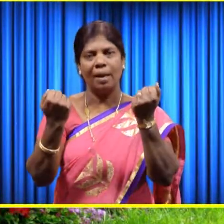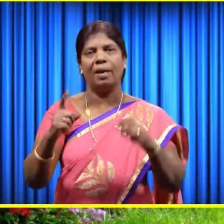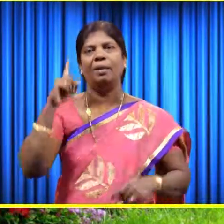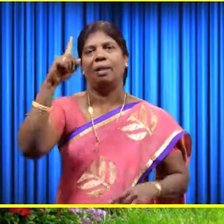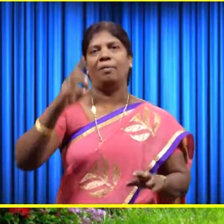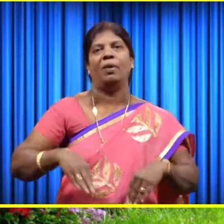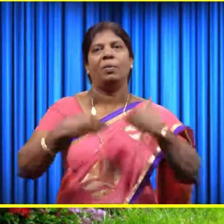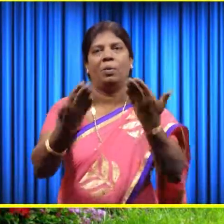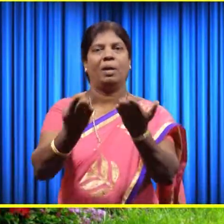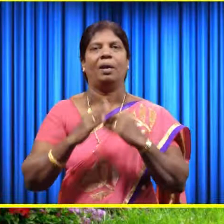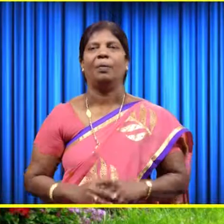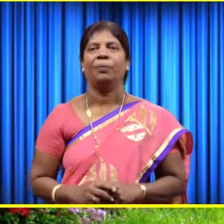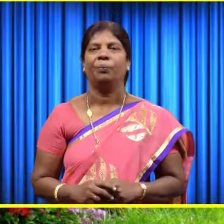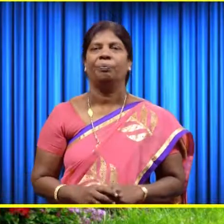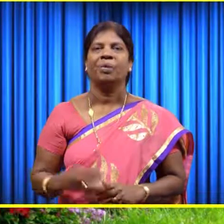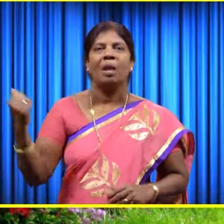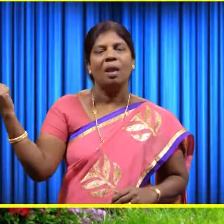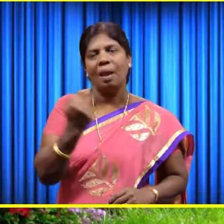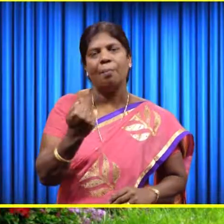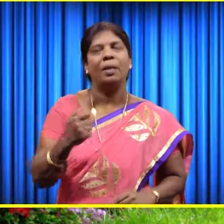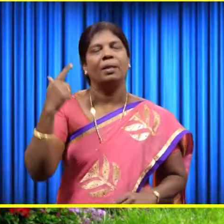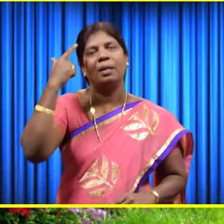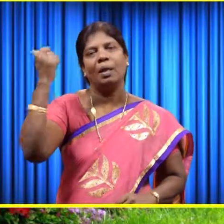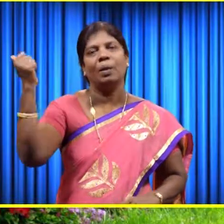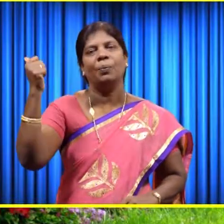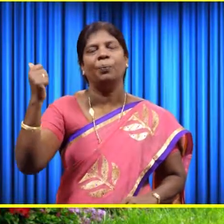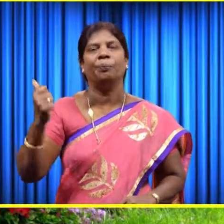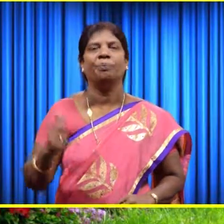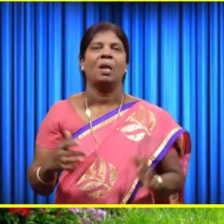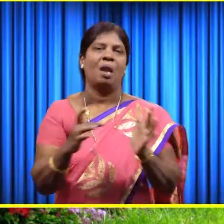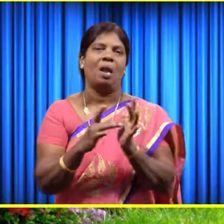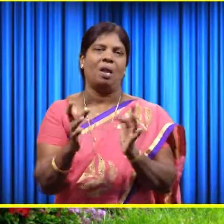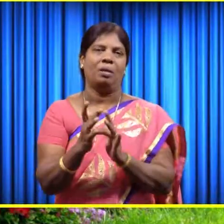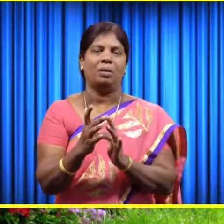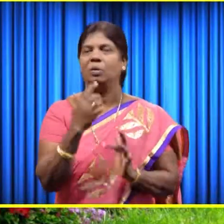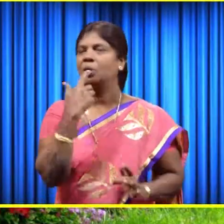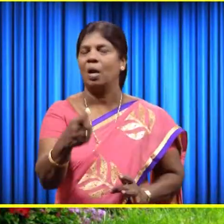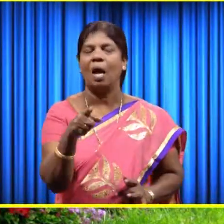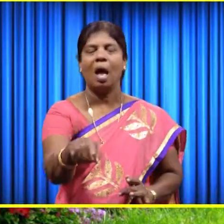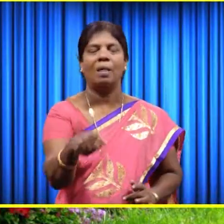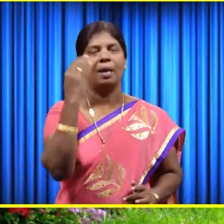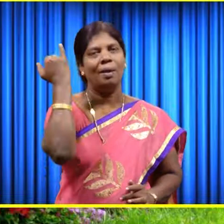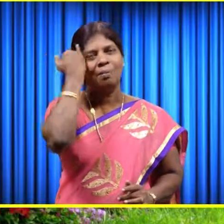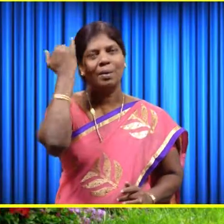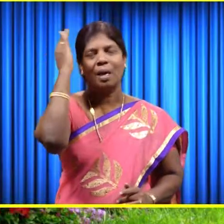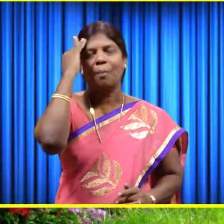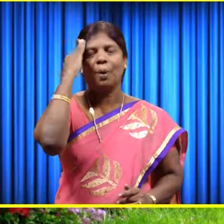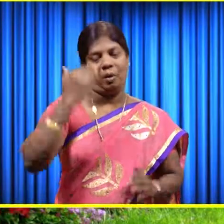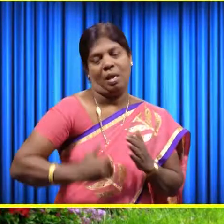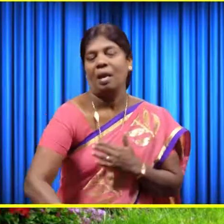அவர் உங்களுக்கு தருகிறார். ஏன், எப்படி அது தெரியும்? ஆண்டவர் சொன்னார், முதலாவது அந்த பெண்ணை பார்த்து